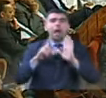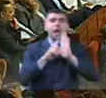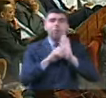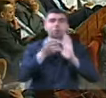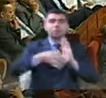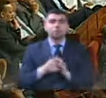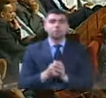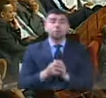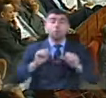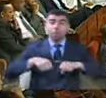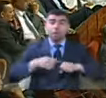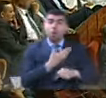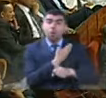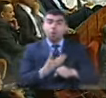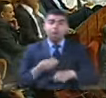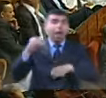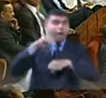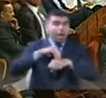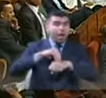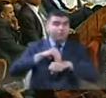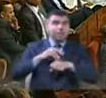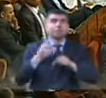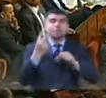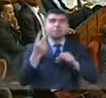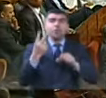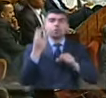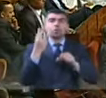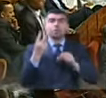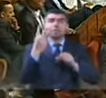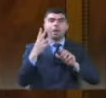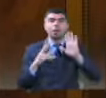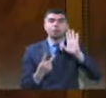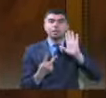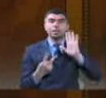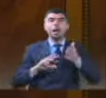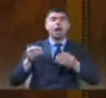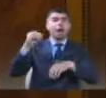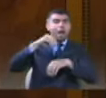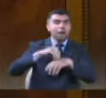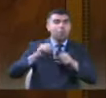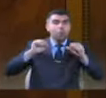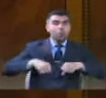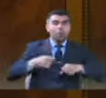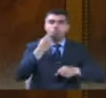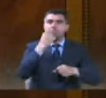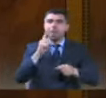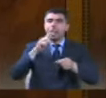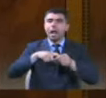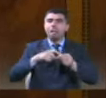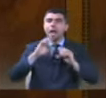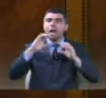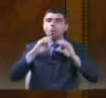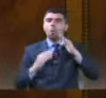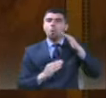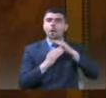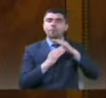ودعت الحكومة إلى دورة جديدة في 27 أبريل 2013، لكن لم تستجب لها بعض النقابات.